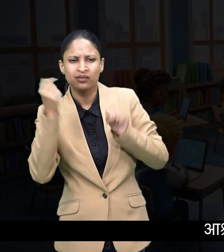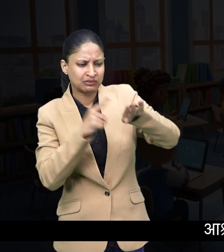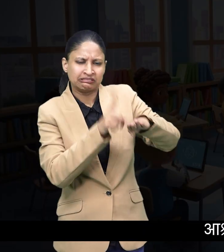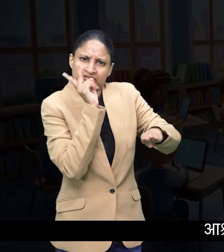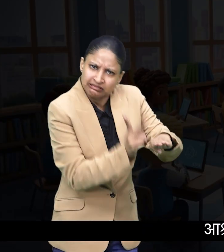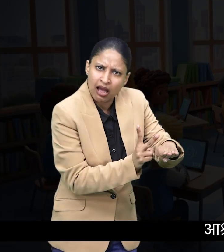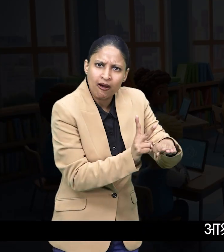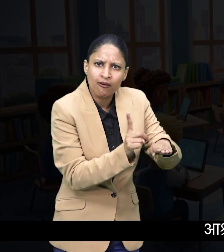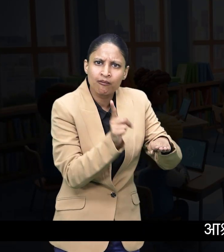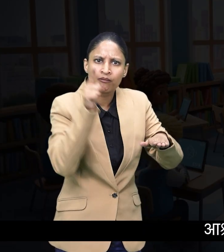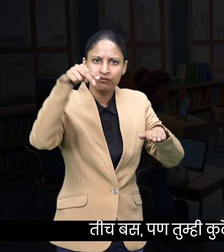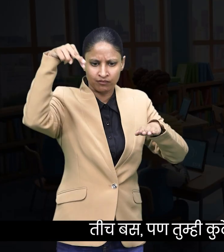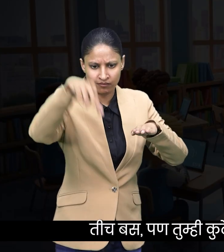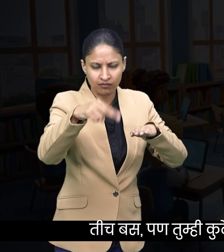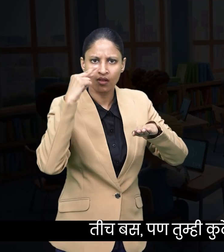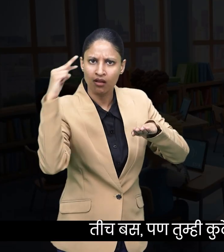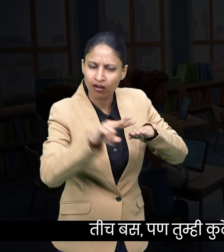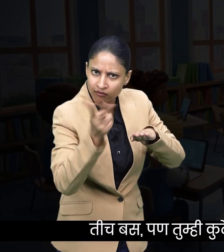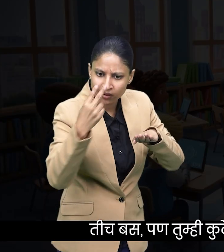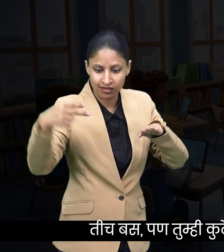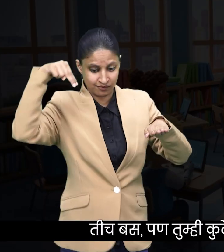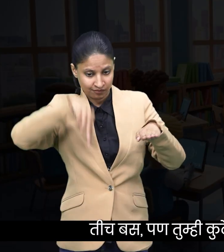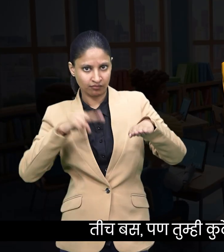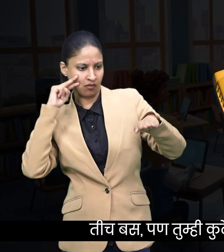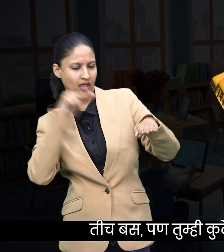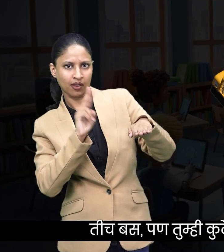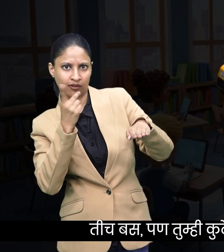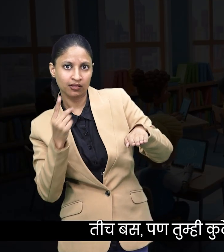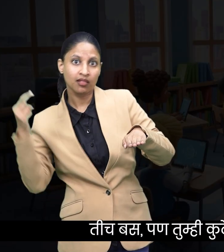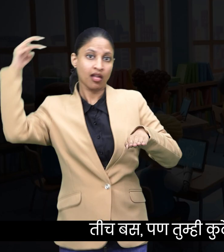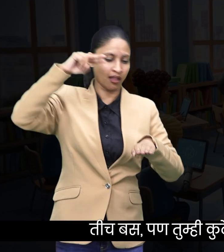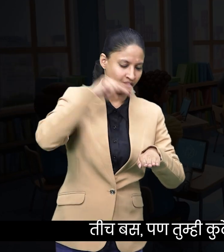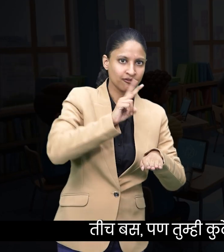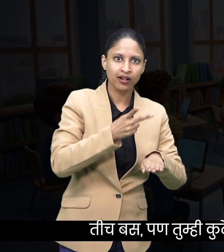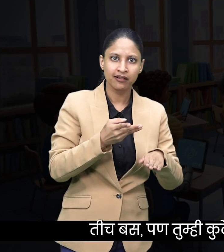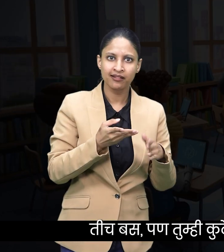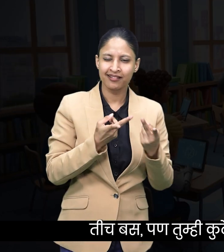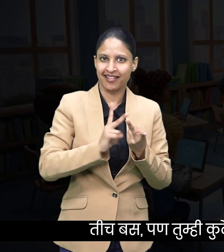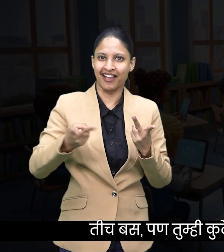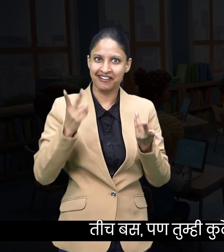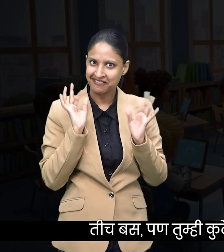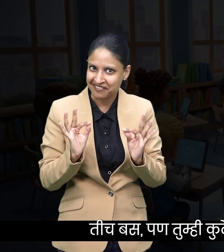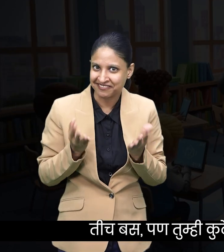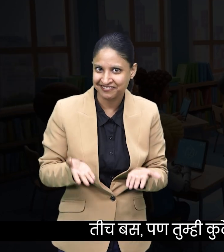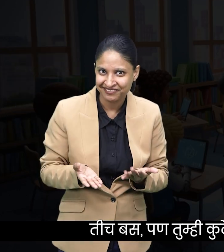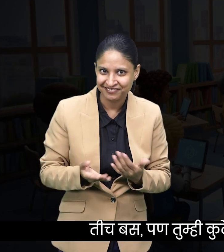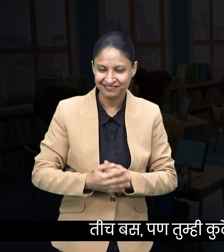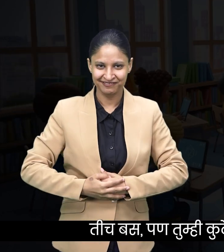आश्चर्यकारक नाही का? तीच बस, पण तुम्ही कुठे उभे राहात त्यानुसार ती वेगळी दिसते.